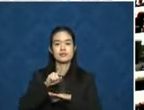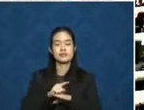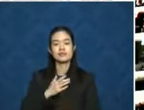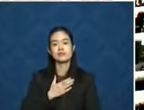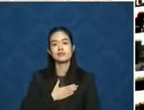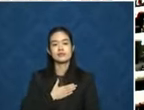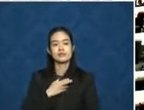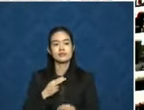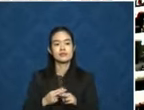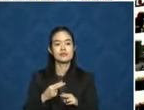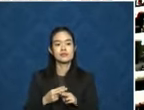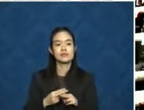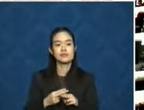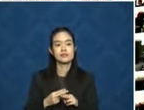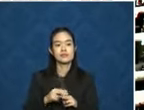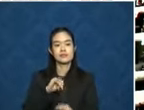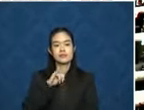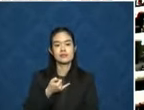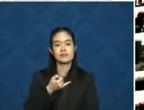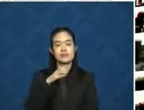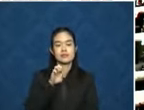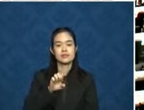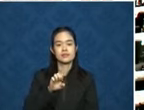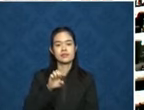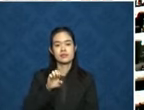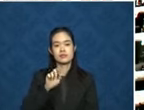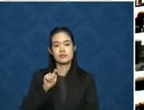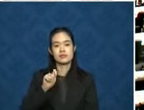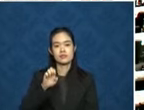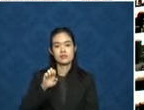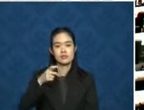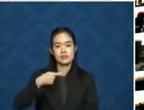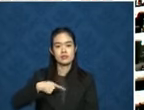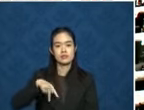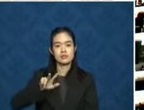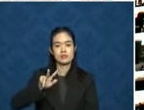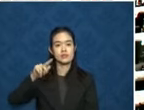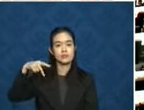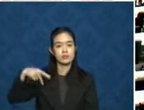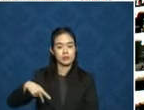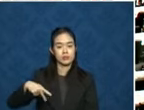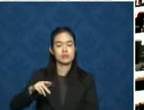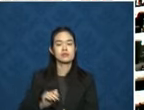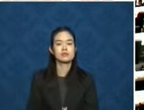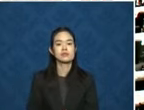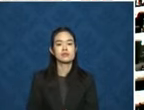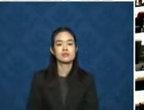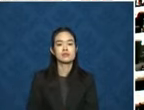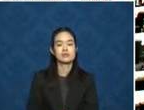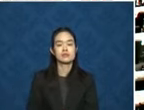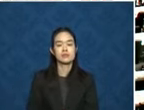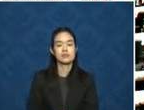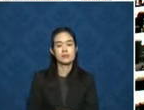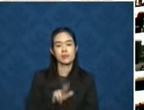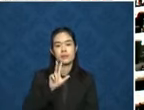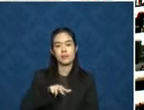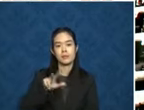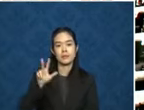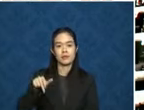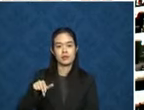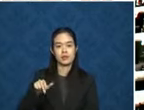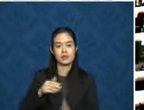ติพจน์วีระยะโลดสมาชิกสภาผู้แทนราษฎรแบบบัญชีรายชื่อพรรคเพื่อไทยจากจังหวัดศรีสะเก